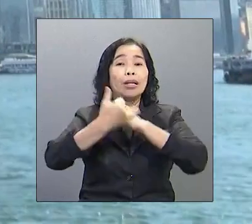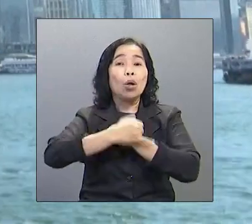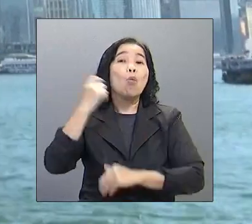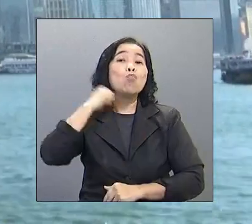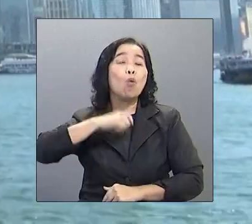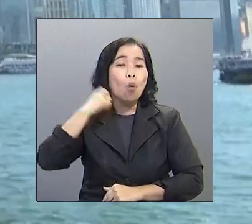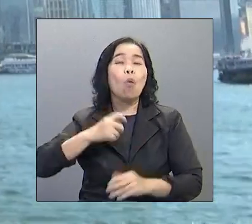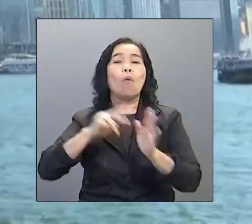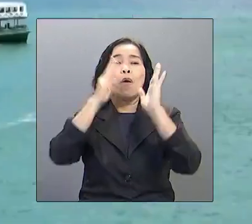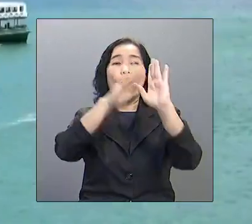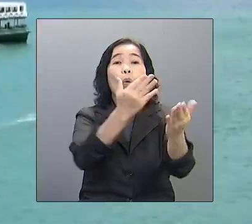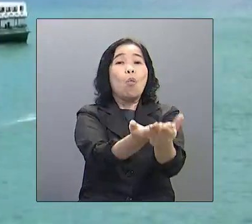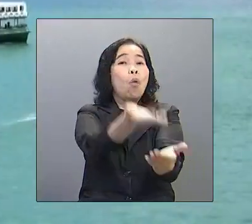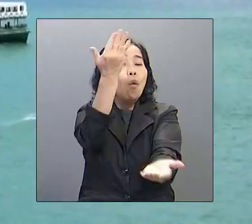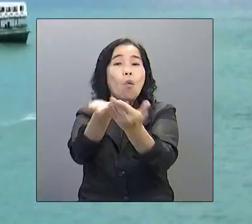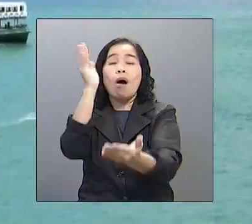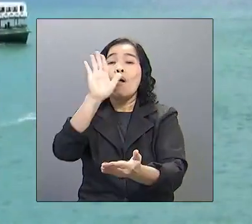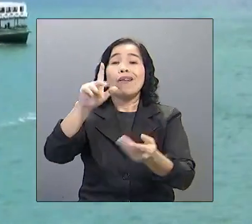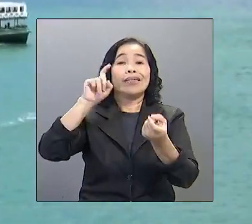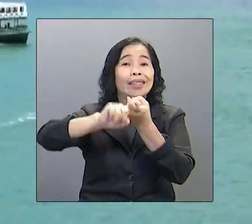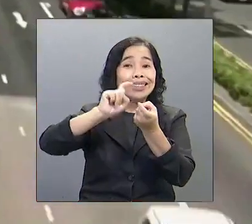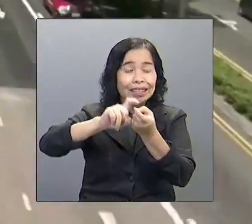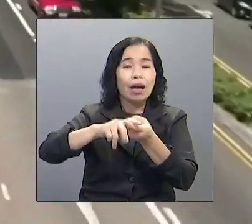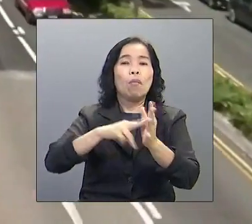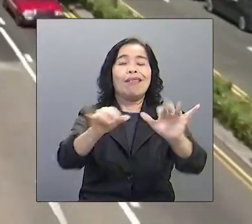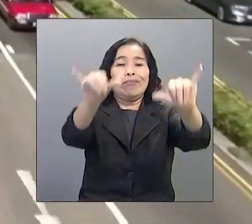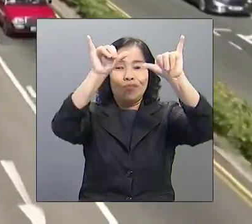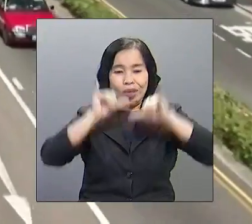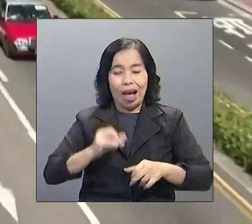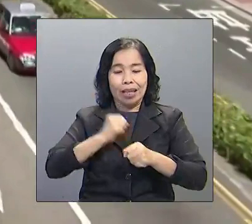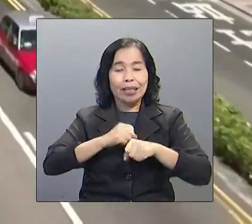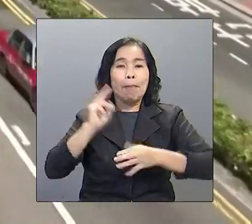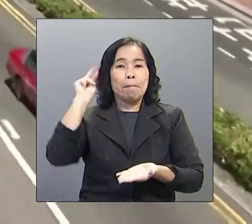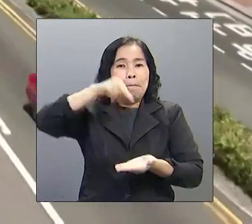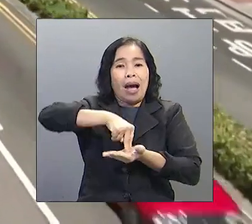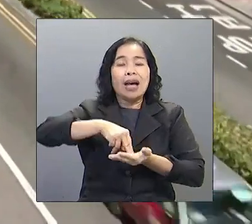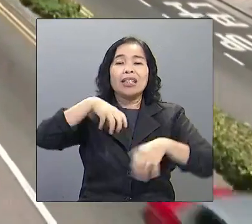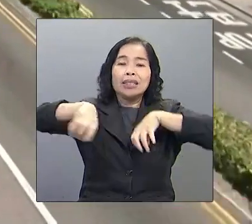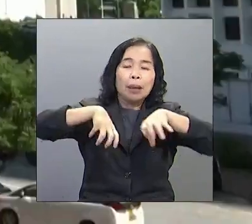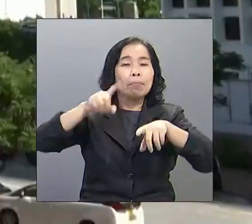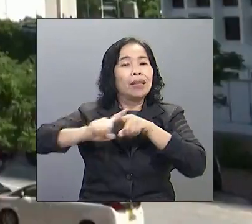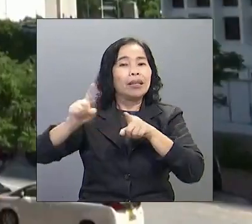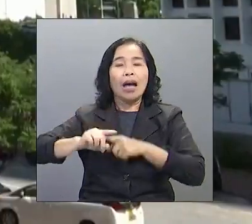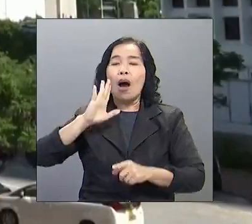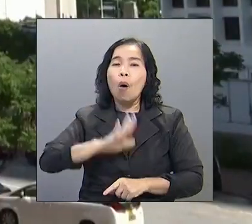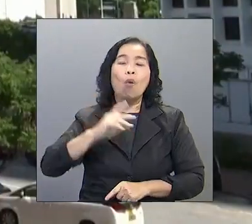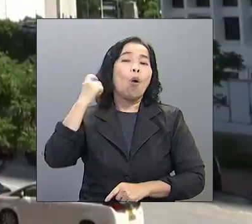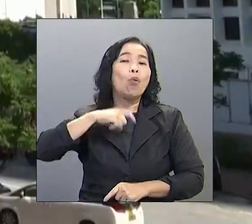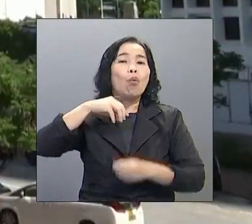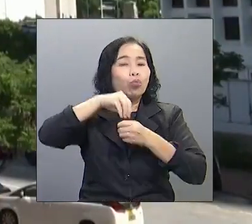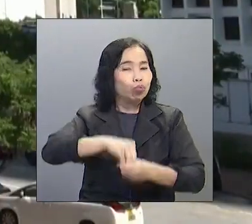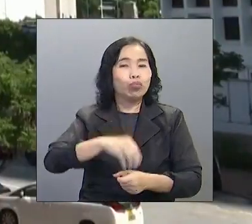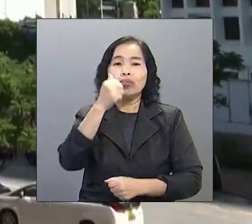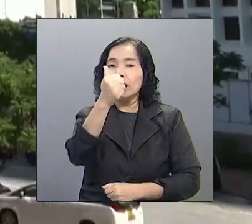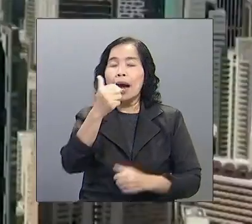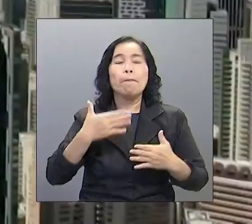หาเศษธีแล้วกบิษัทรัเสียจะสามารถเข้ามาดำเนินธุรกิจหรอว่าทำกิจกรมทางหองกลงได้อย